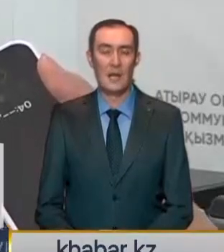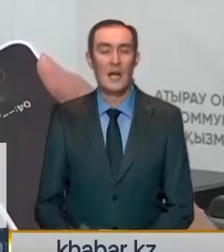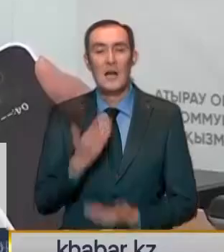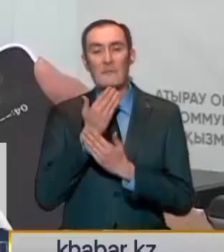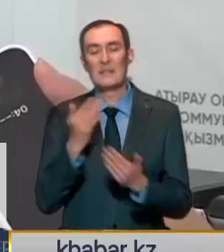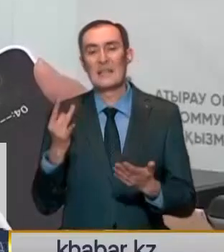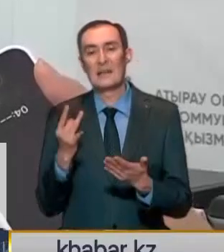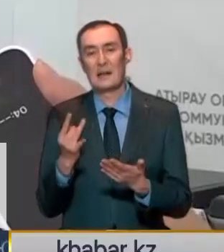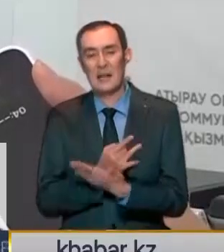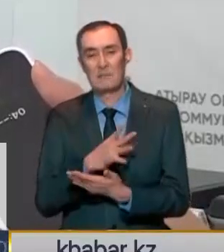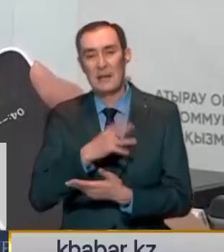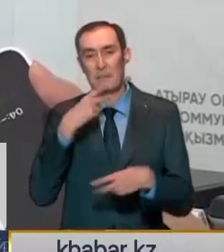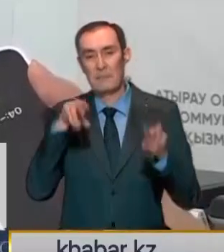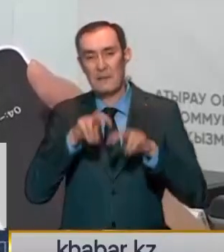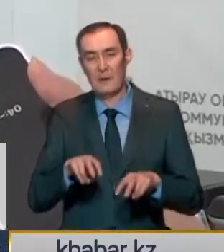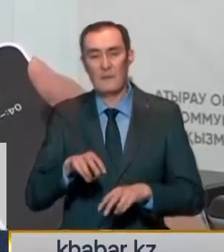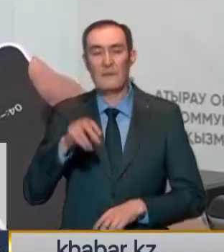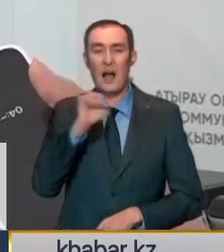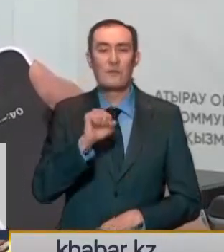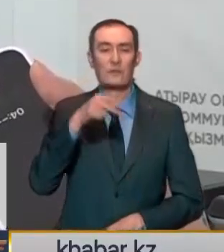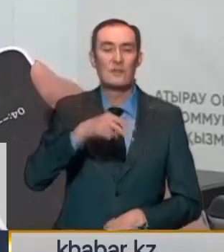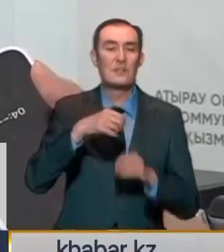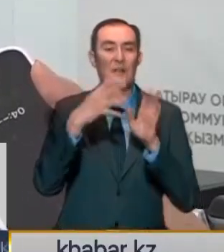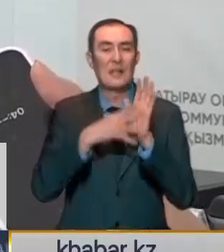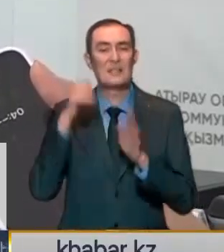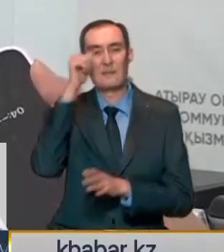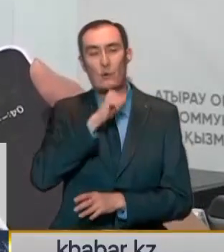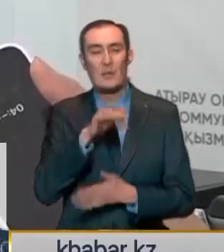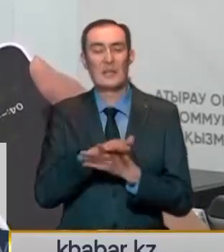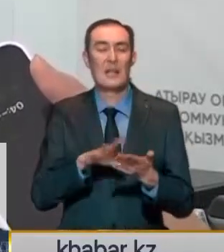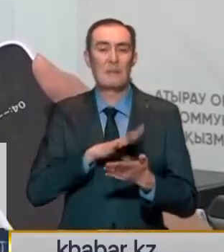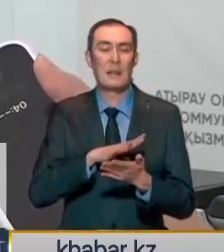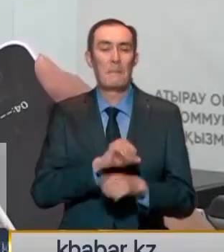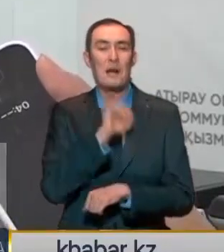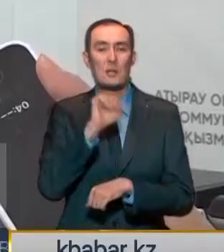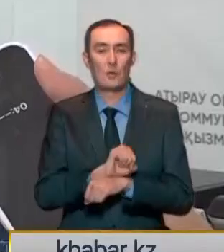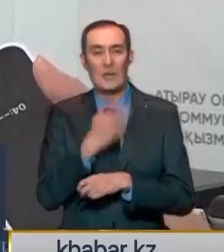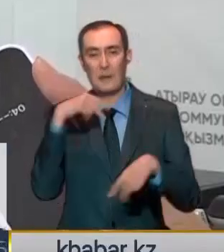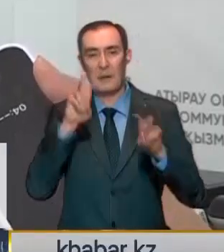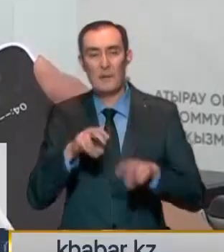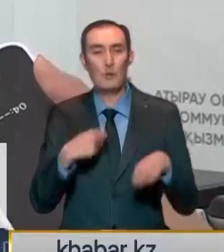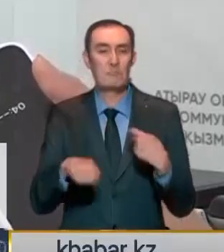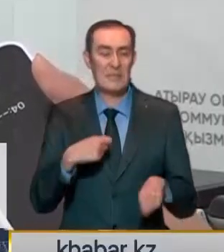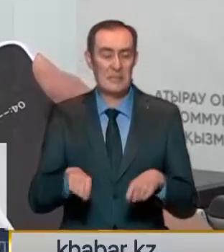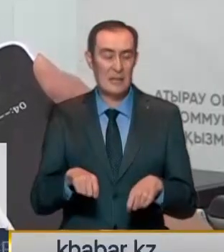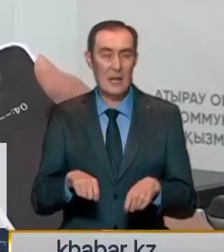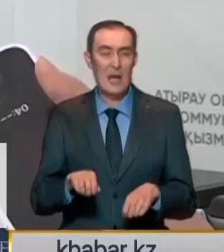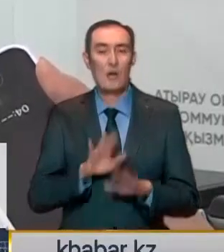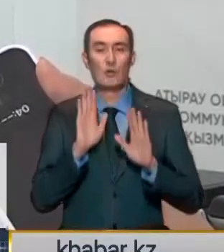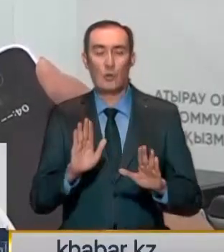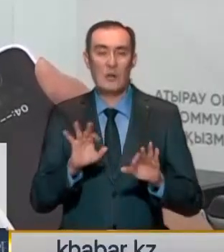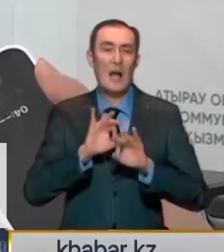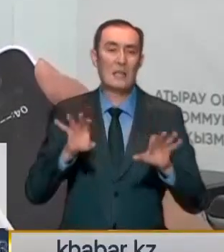Последний раз проверяли в августе 2019 года. Потом был объявлен мораторий на проверку субъектов бизнеса.